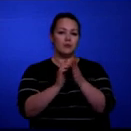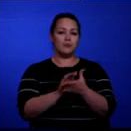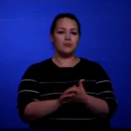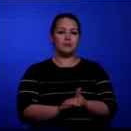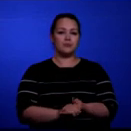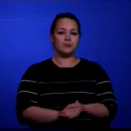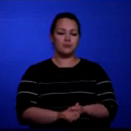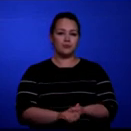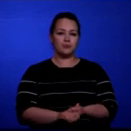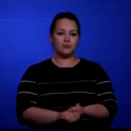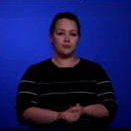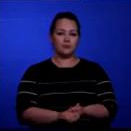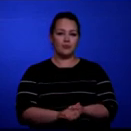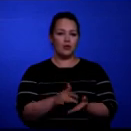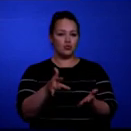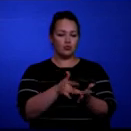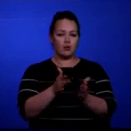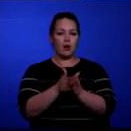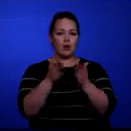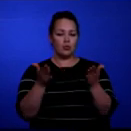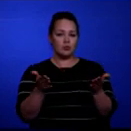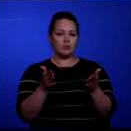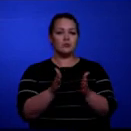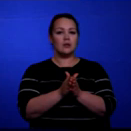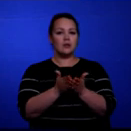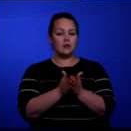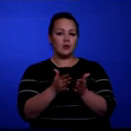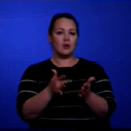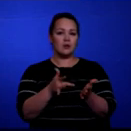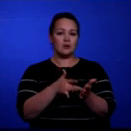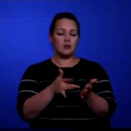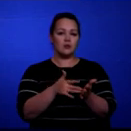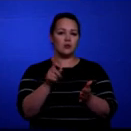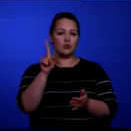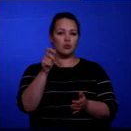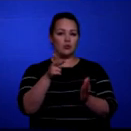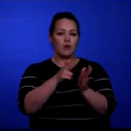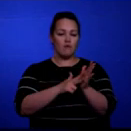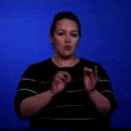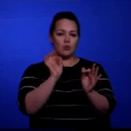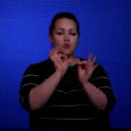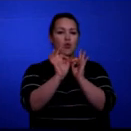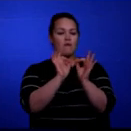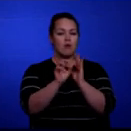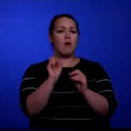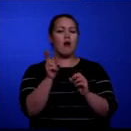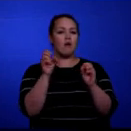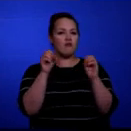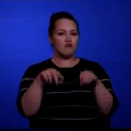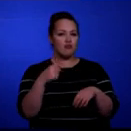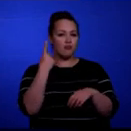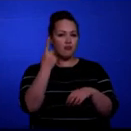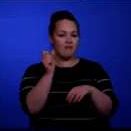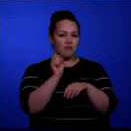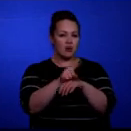откройте пожалуйста ваши тетрадочки книги на странице 180 и проверим как же вы решили первую